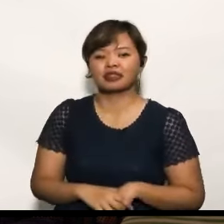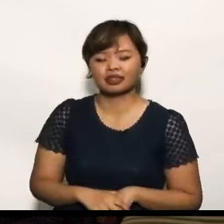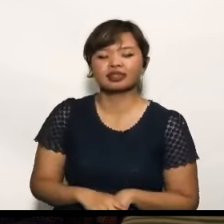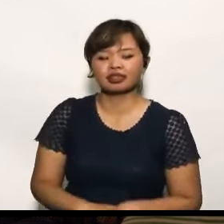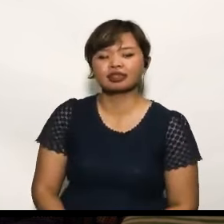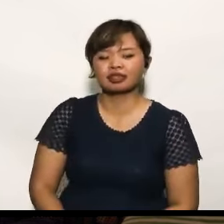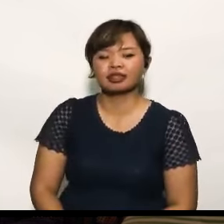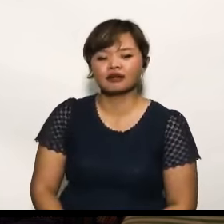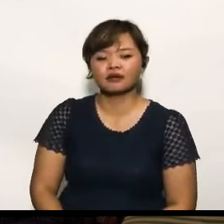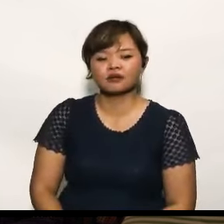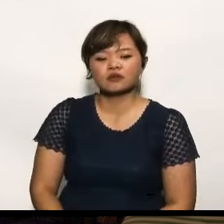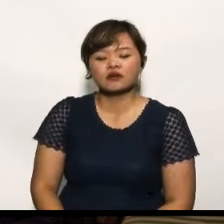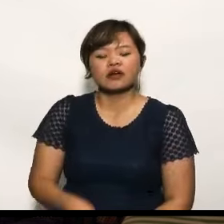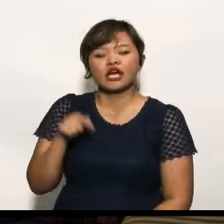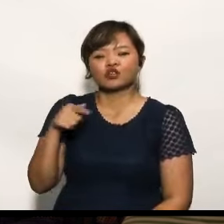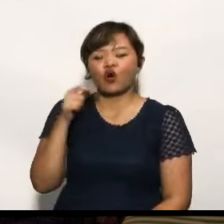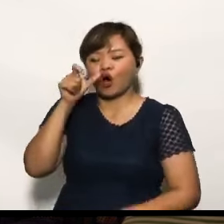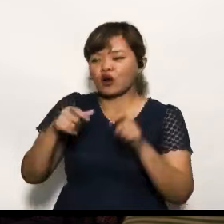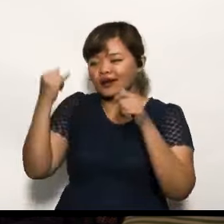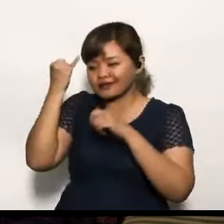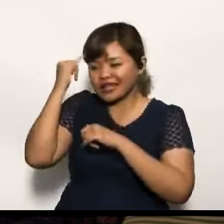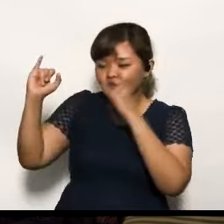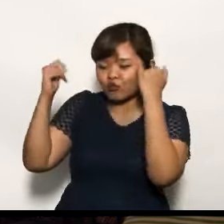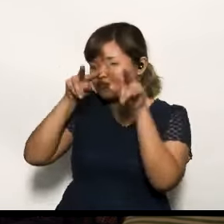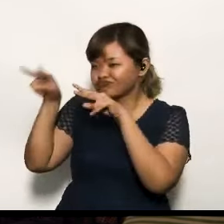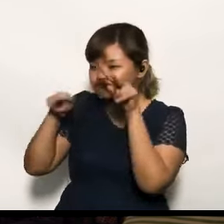Itu adalah tipe orang yang mencari pengetahuan,